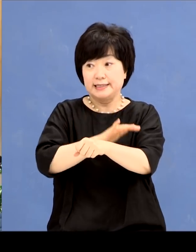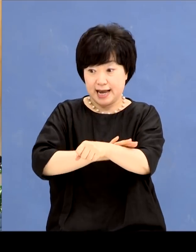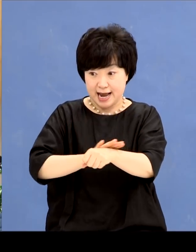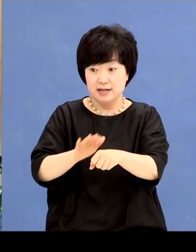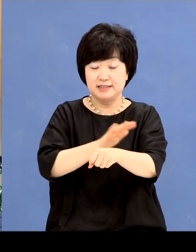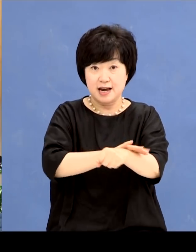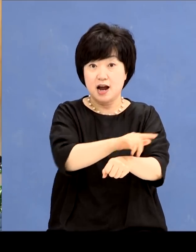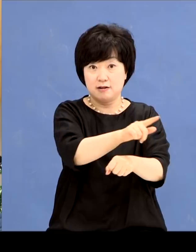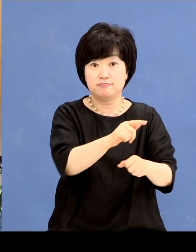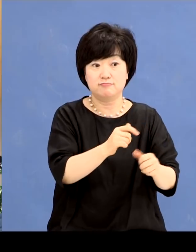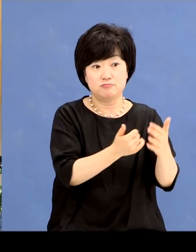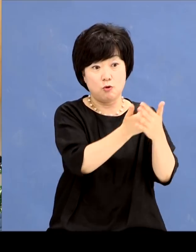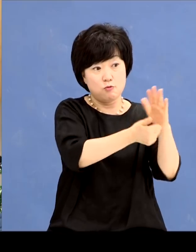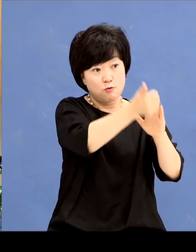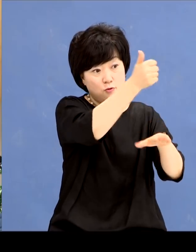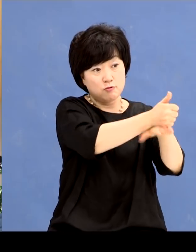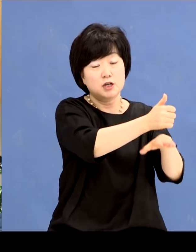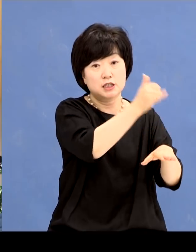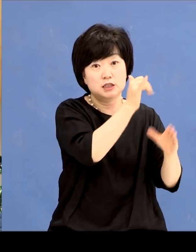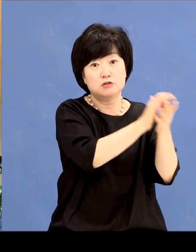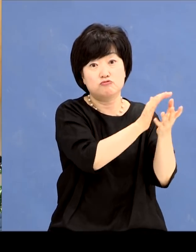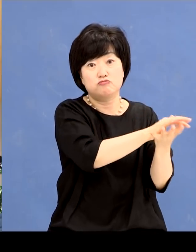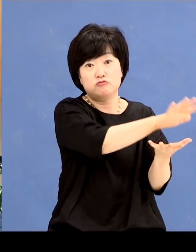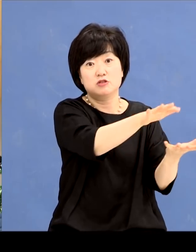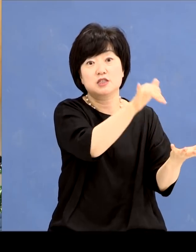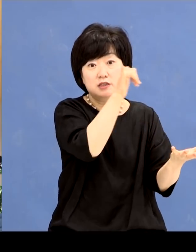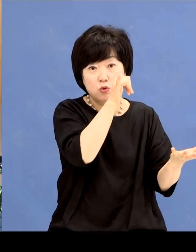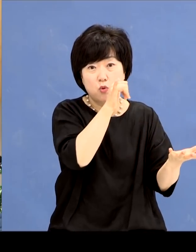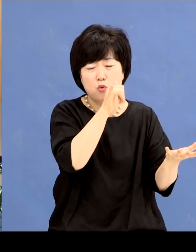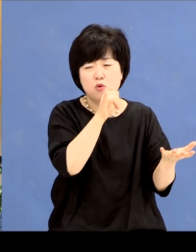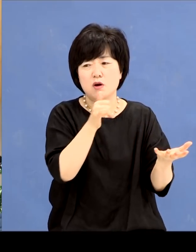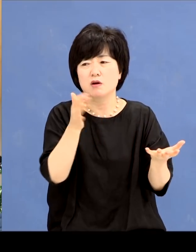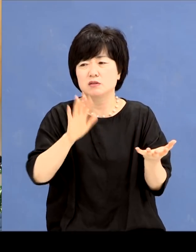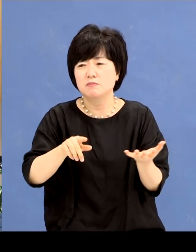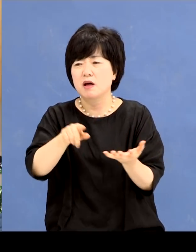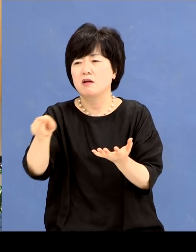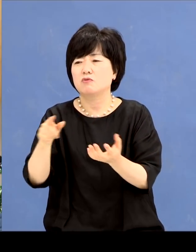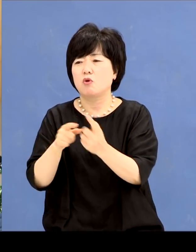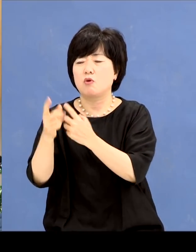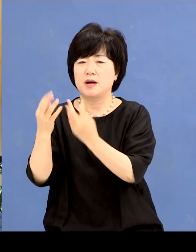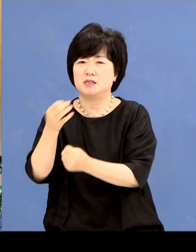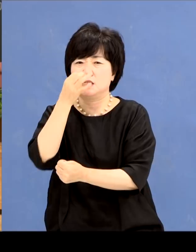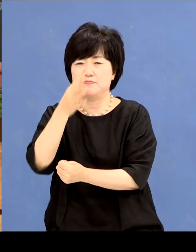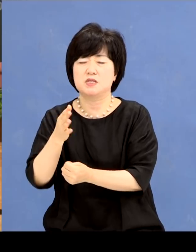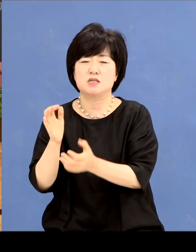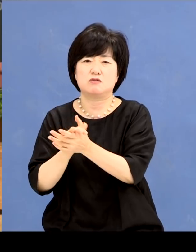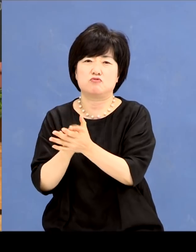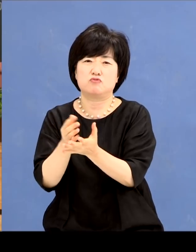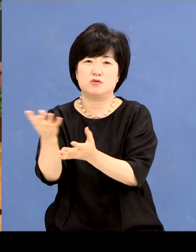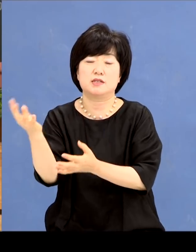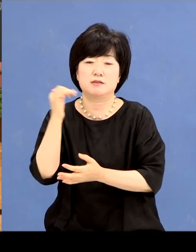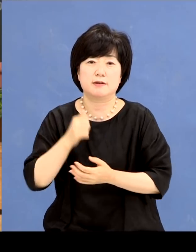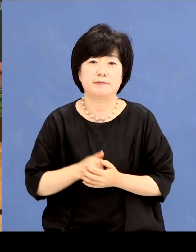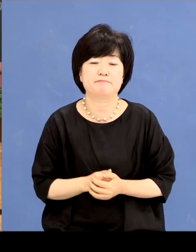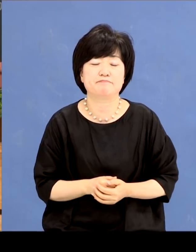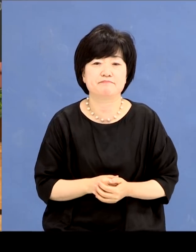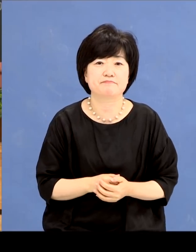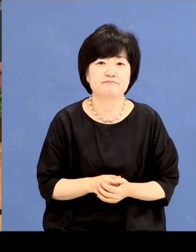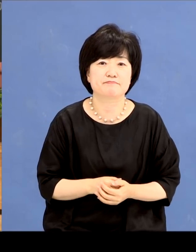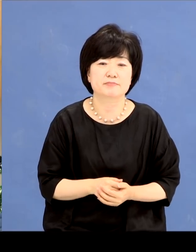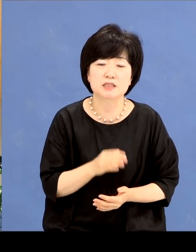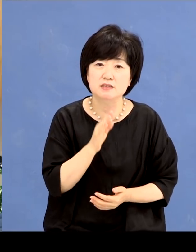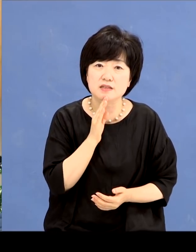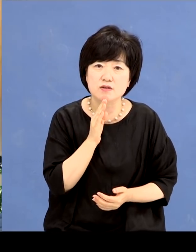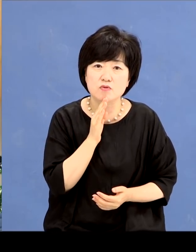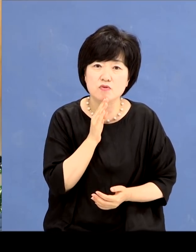잘 살아가는 친구도 있죠. 있어요. 예, 예. 있지만 그래도 더 많은 친구들이 너무 어려운 가운데 지금 살아가고 있어요. 실제로